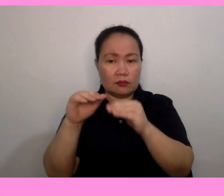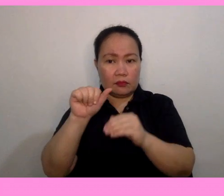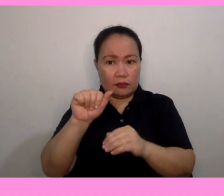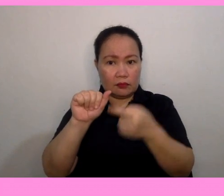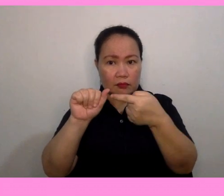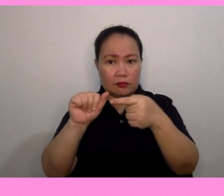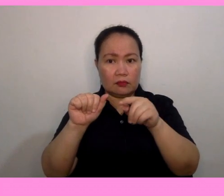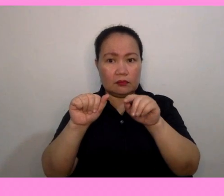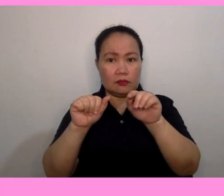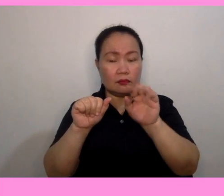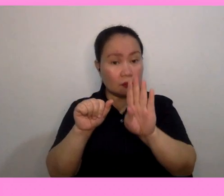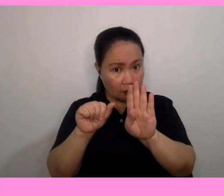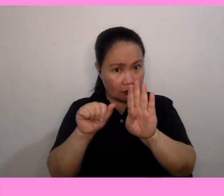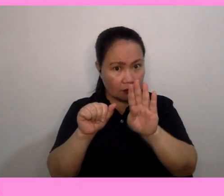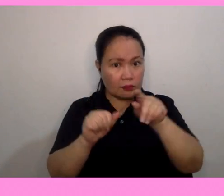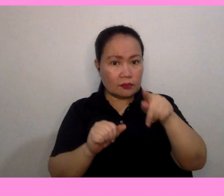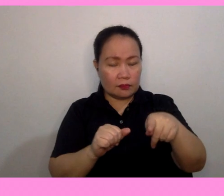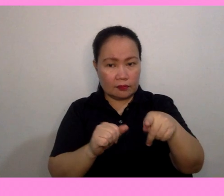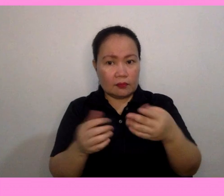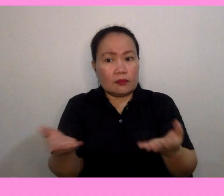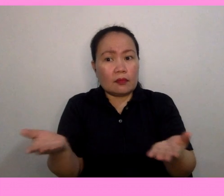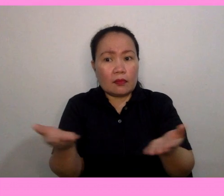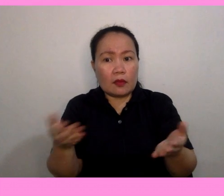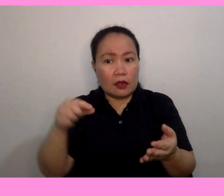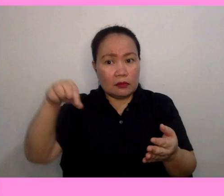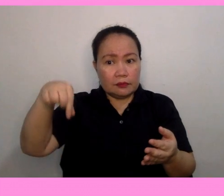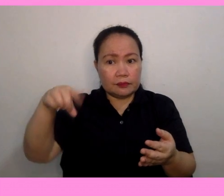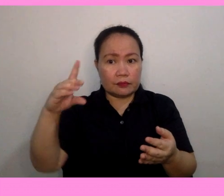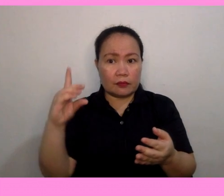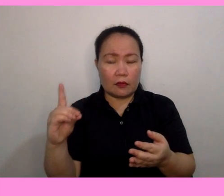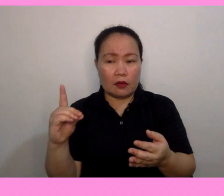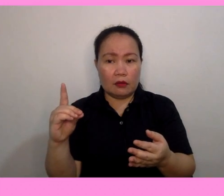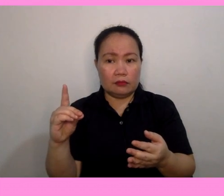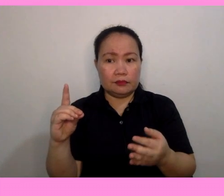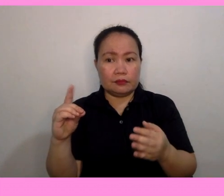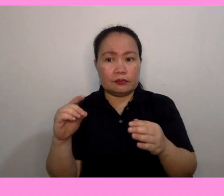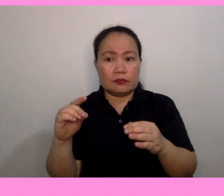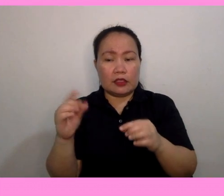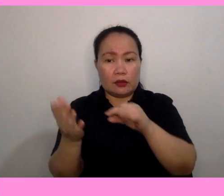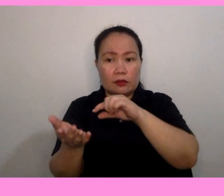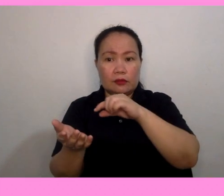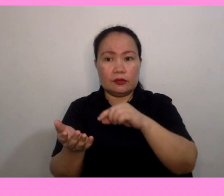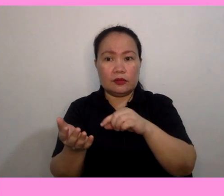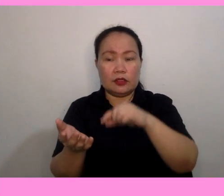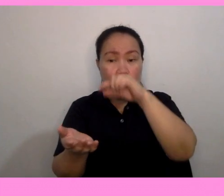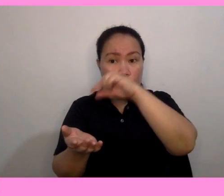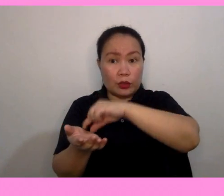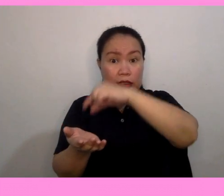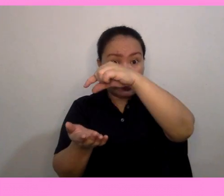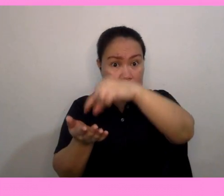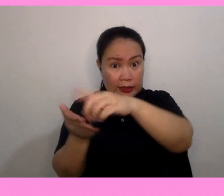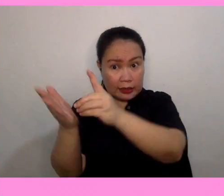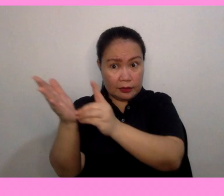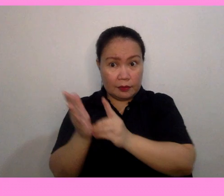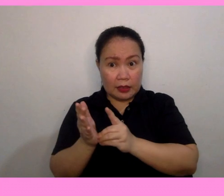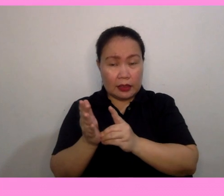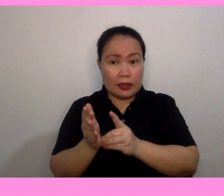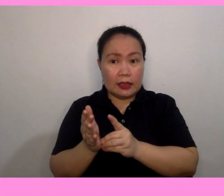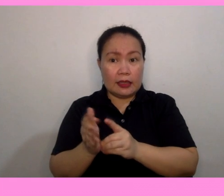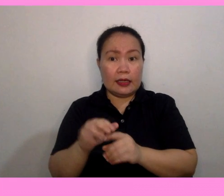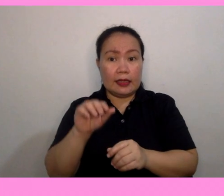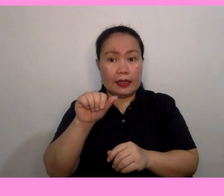A minus BP, kung saan QD equals to quantity demand, P equals to presyo,